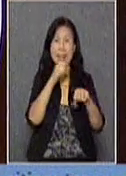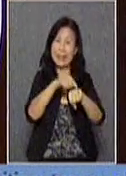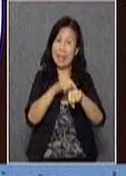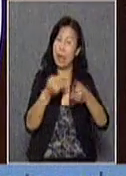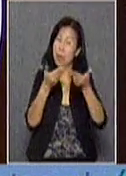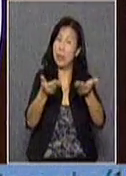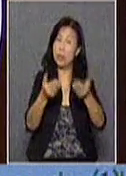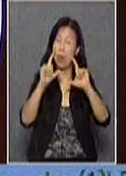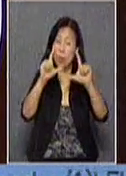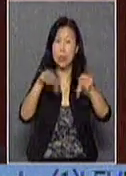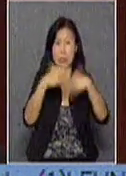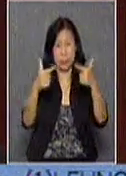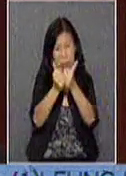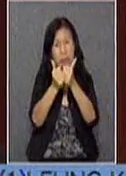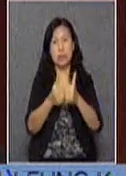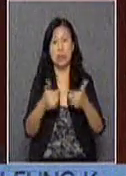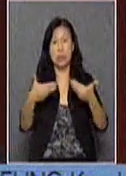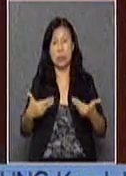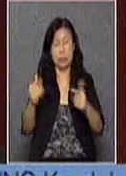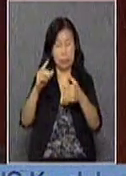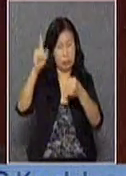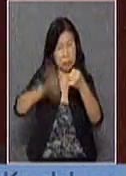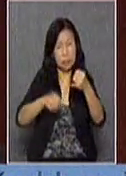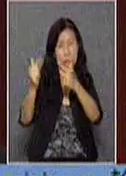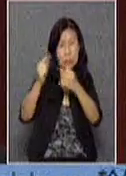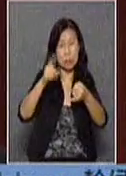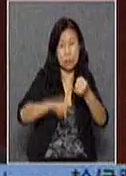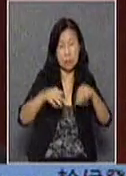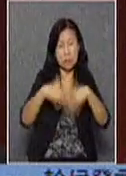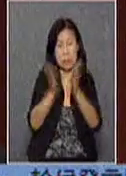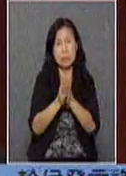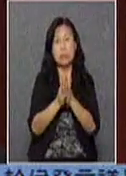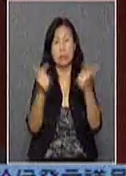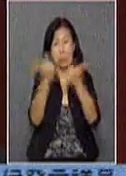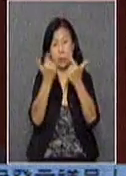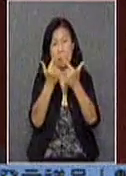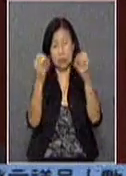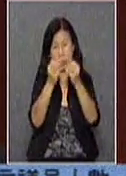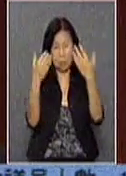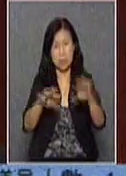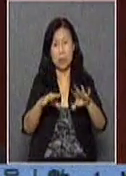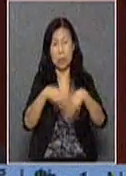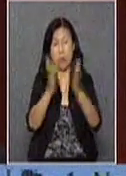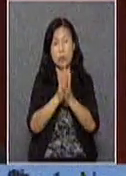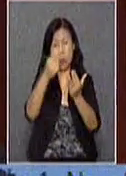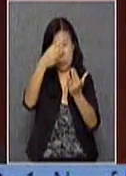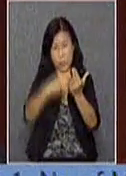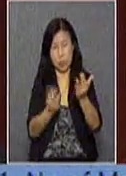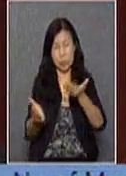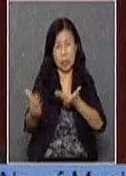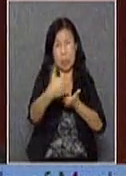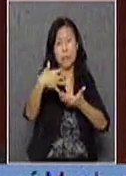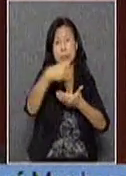咁嗰個係合適嘅場合。但係今日我哋呢一個辯論咧，而家呢個辯論咧就已經係嗰啲總目納入嘅辯論。如